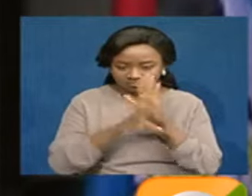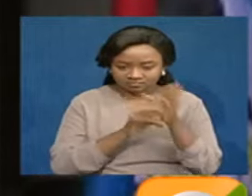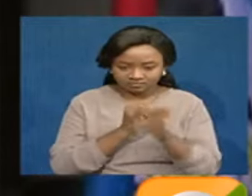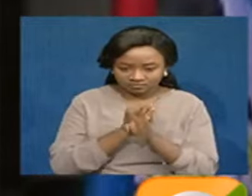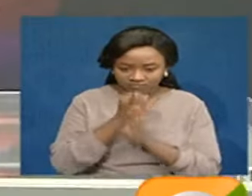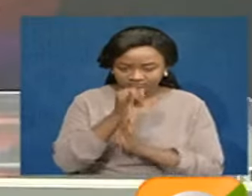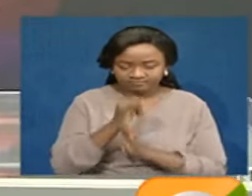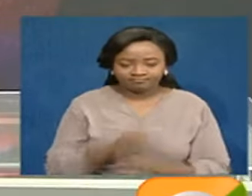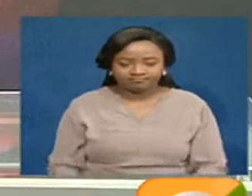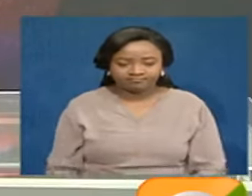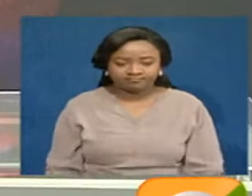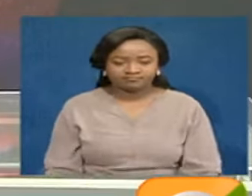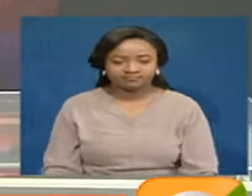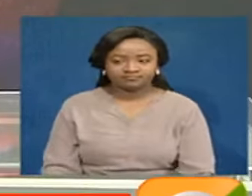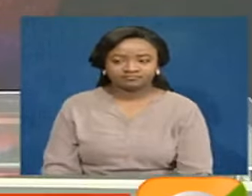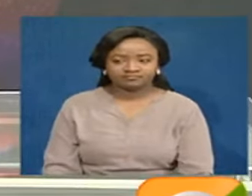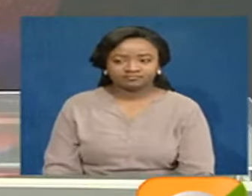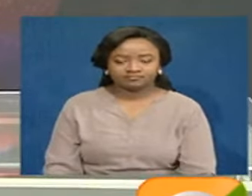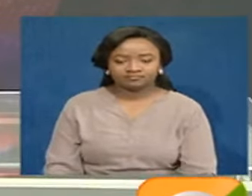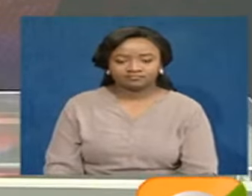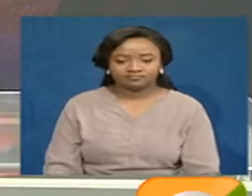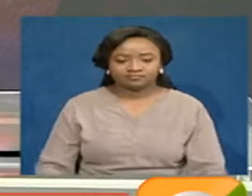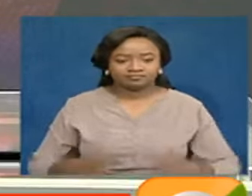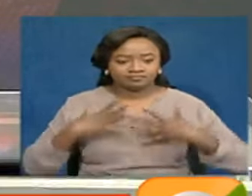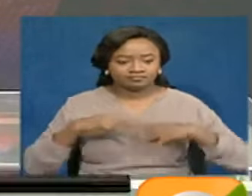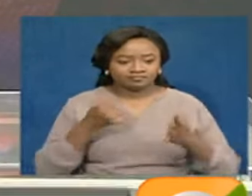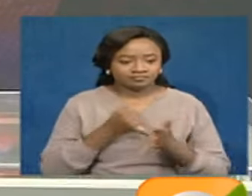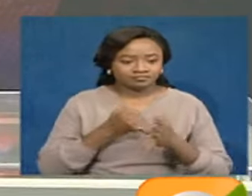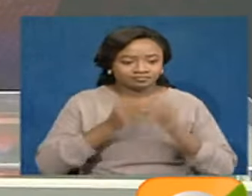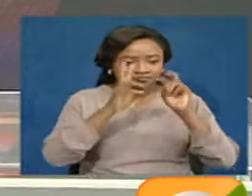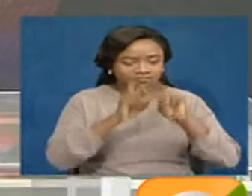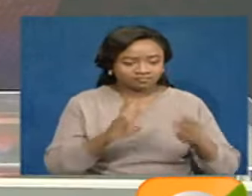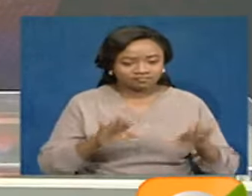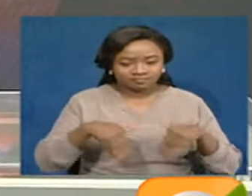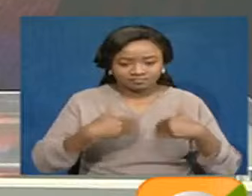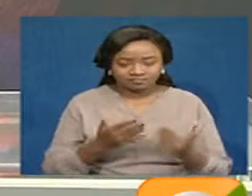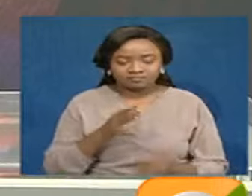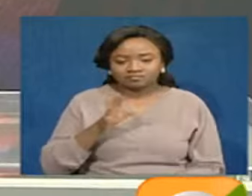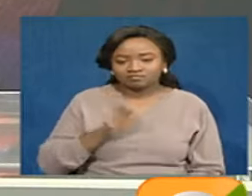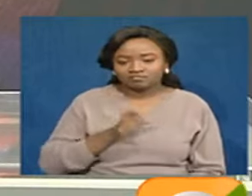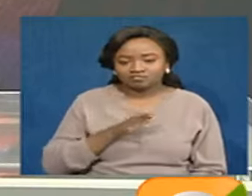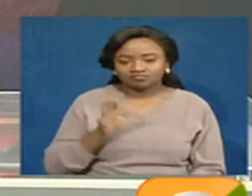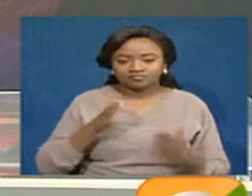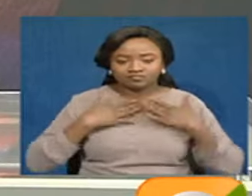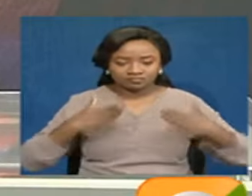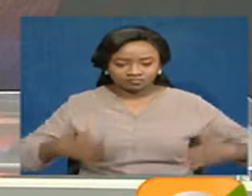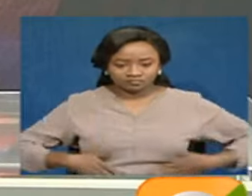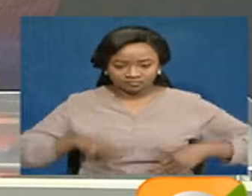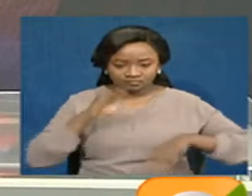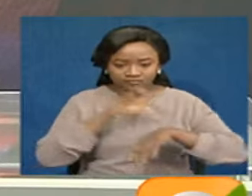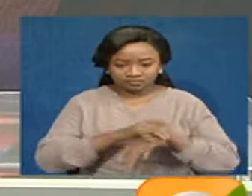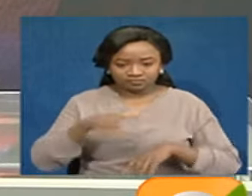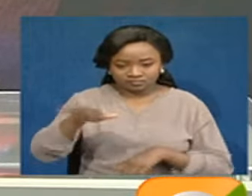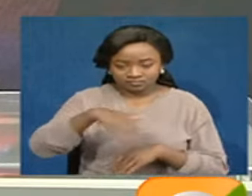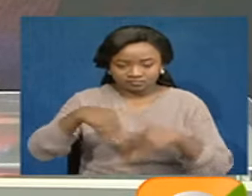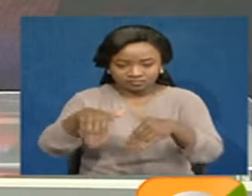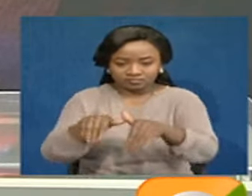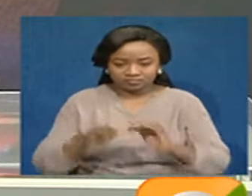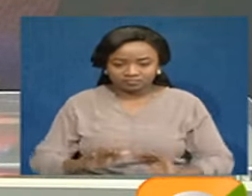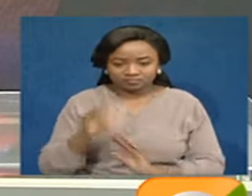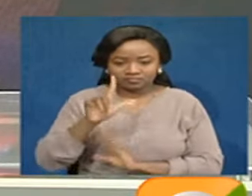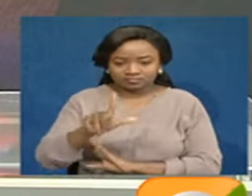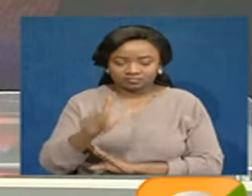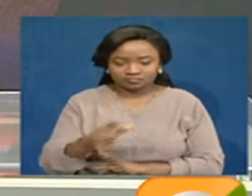institutions. Maafisa wanaochunguza mauaji ya mwanamke ambaye vipande vyake vya mwili vinaaminika kutambuliwa katika makaburi ya